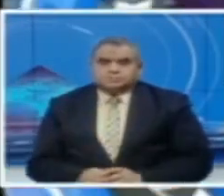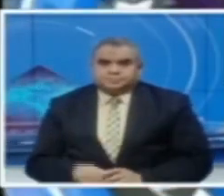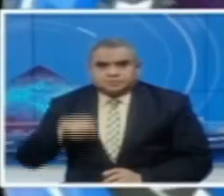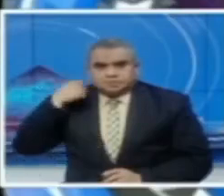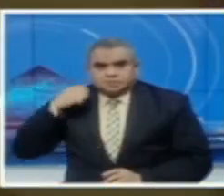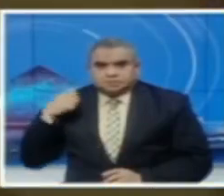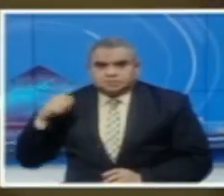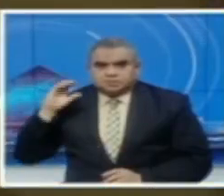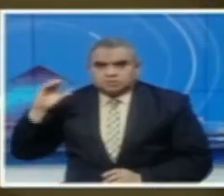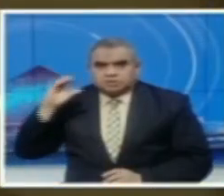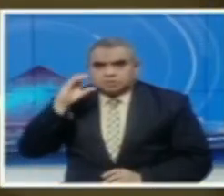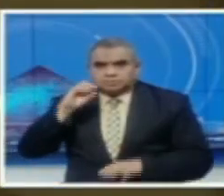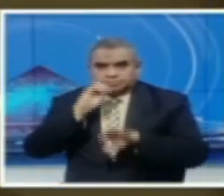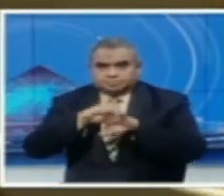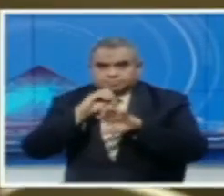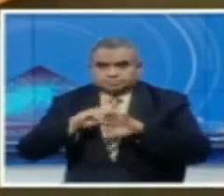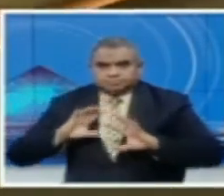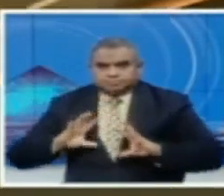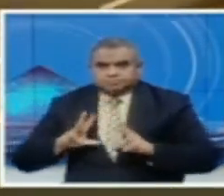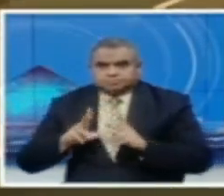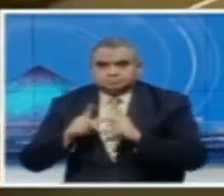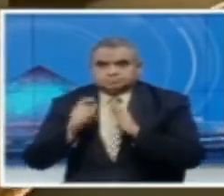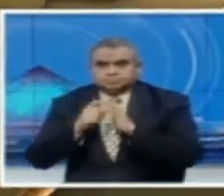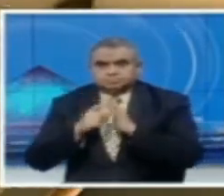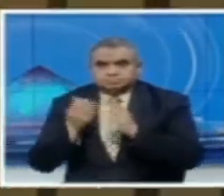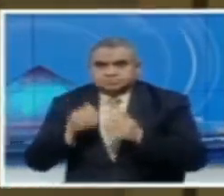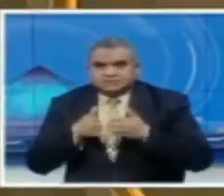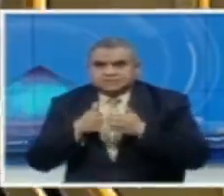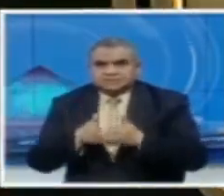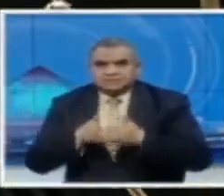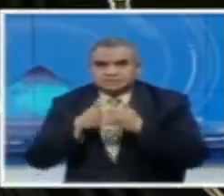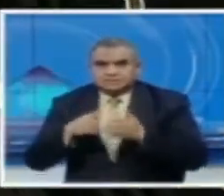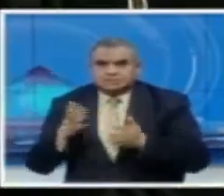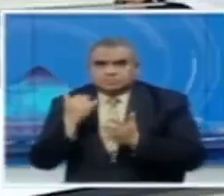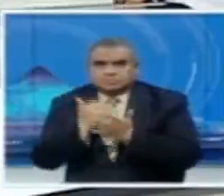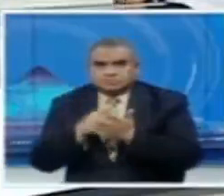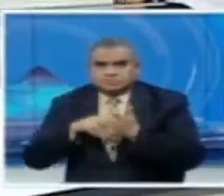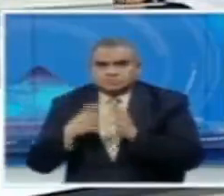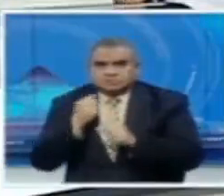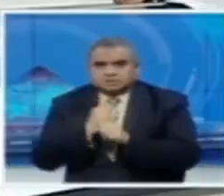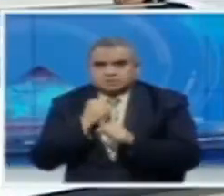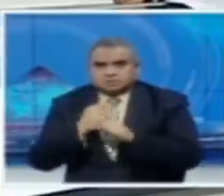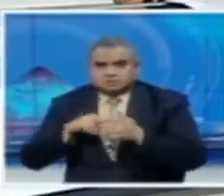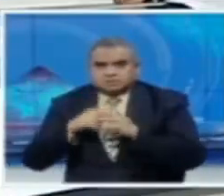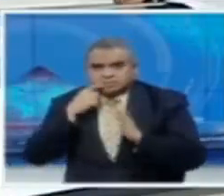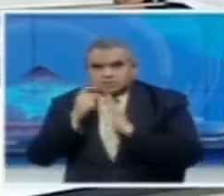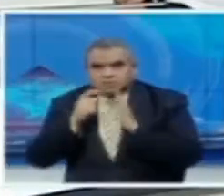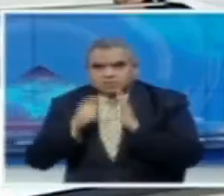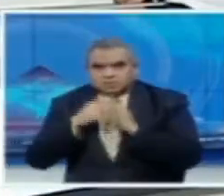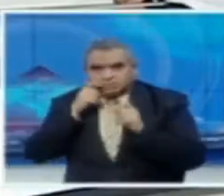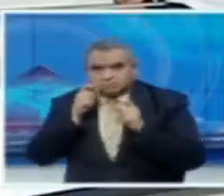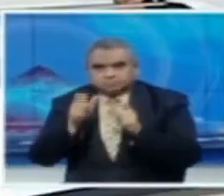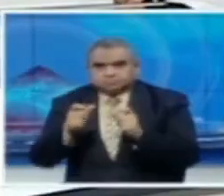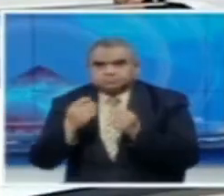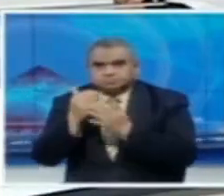الرئيس السيسي يوجه بتطوير قناة السويس لتعزيز قدرتها التنافسية والتركيز على